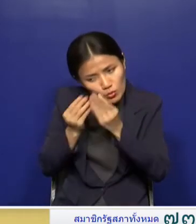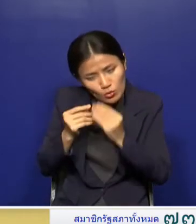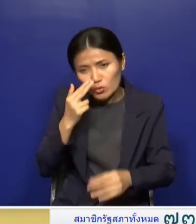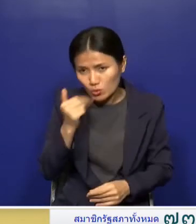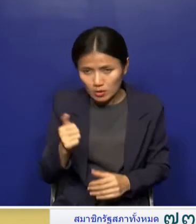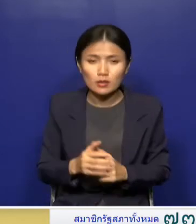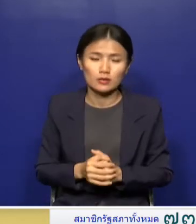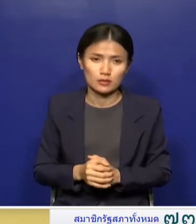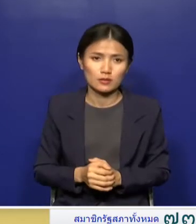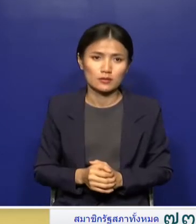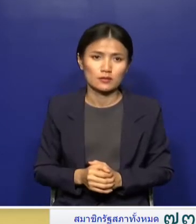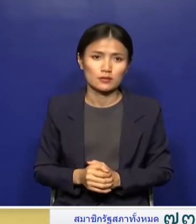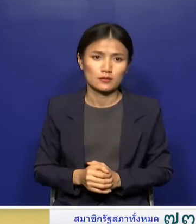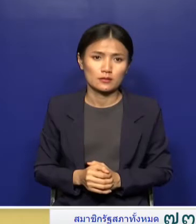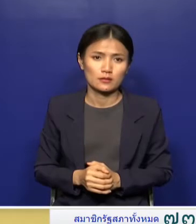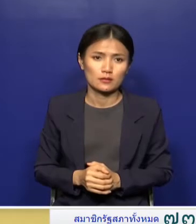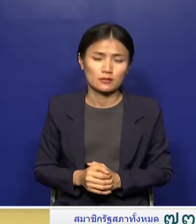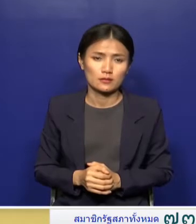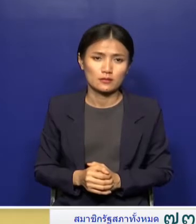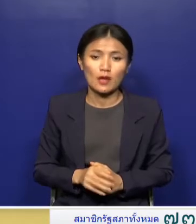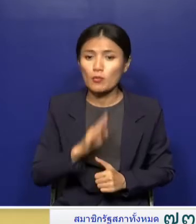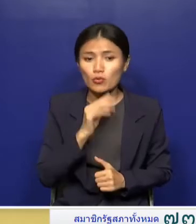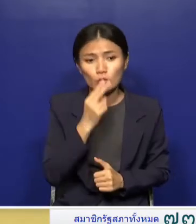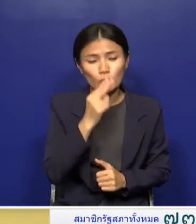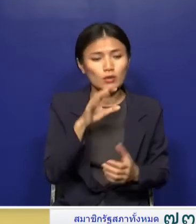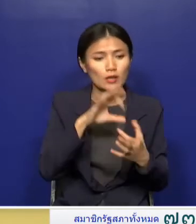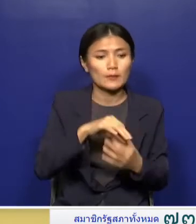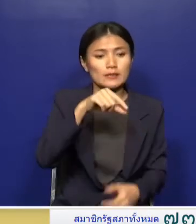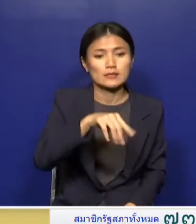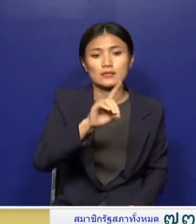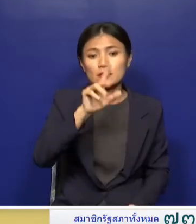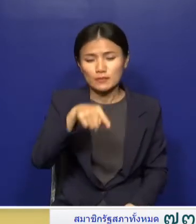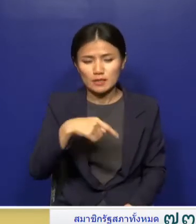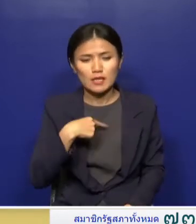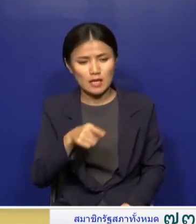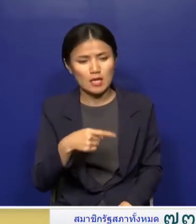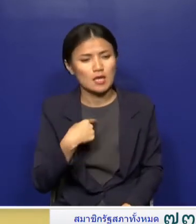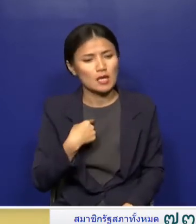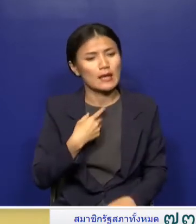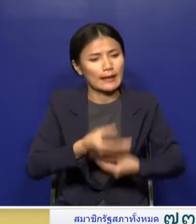นอก subm- Kind Land ,กอื่องตfieldกาค้านะ